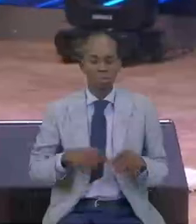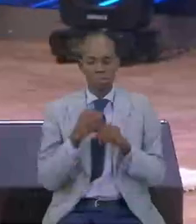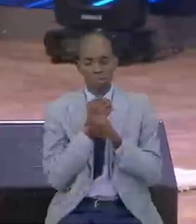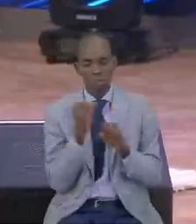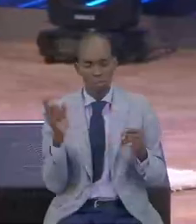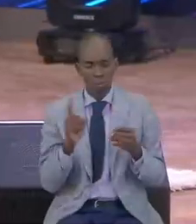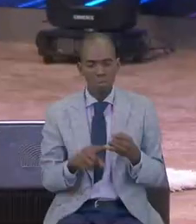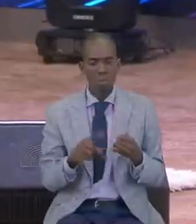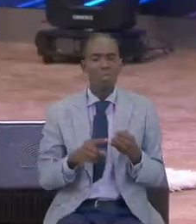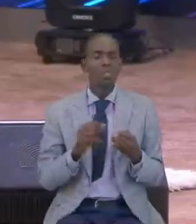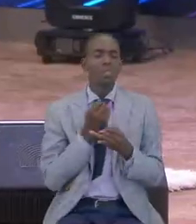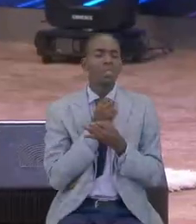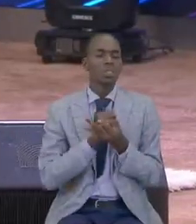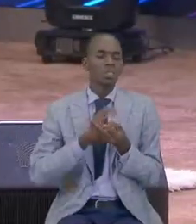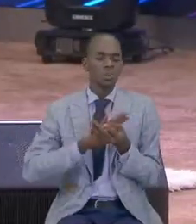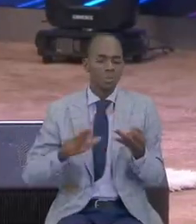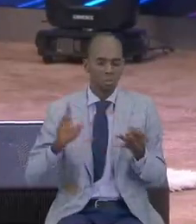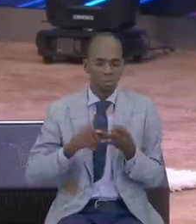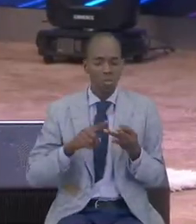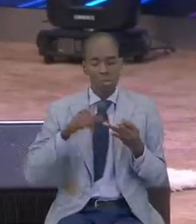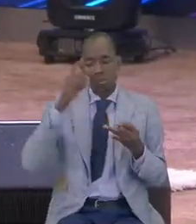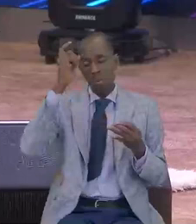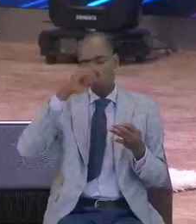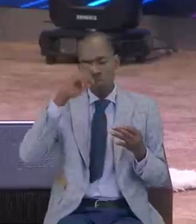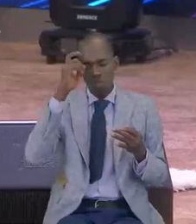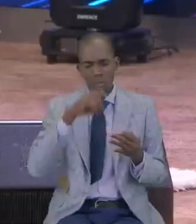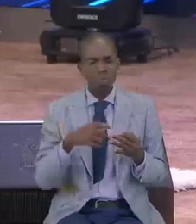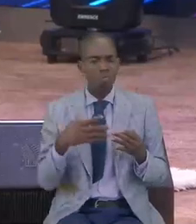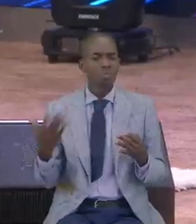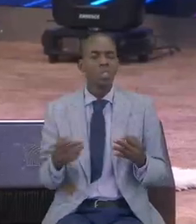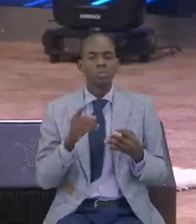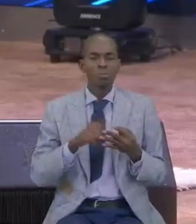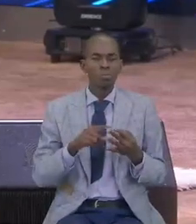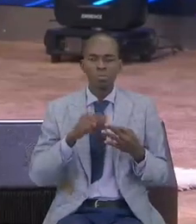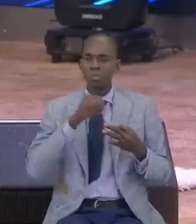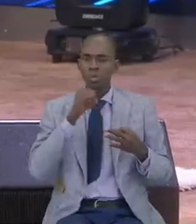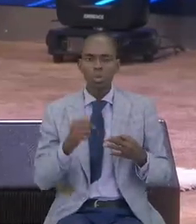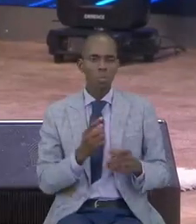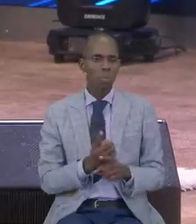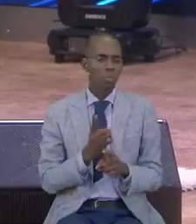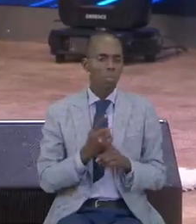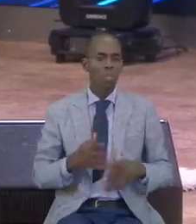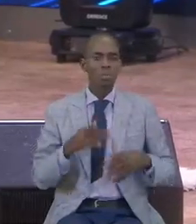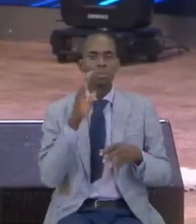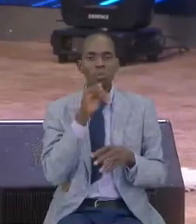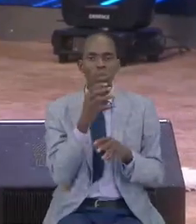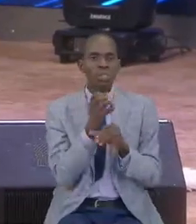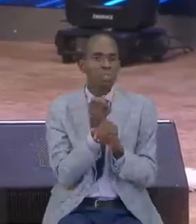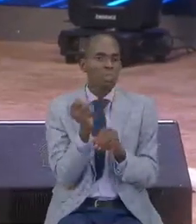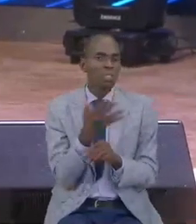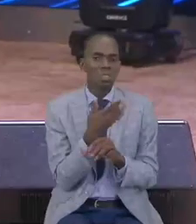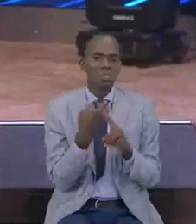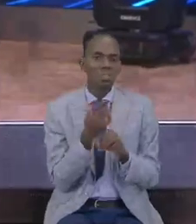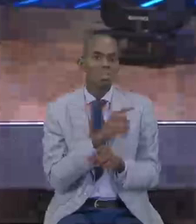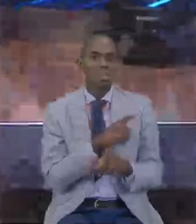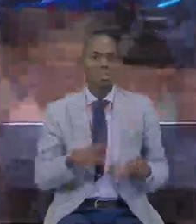la sanctification, quelque chose la sagesse, quelque chose une vie stable. Il ne recevra rien du Seigneur. Troisième